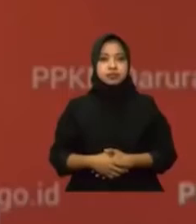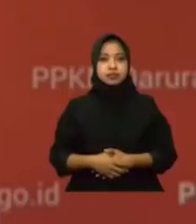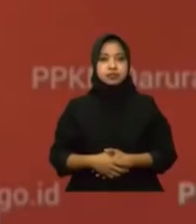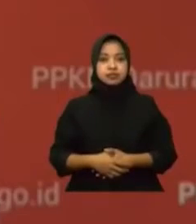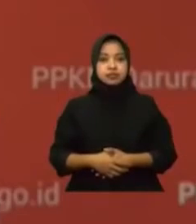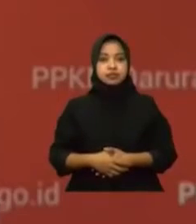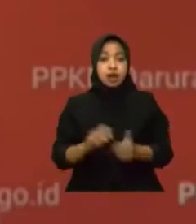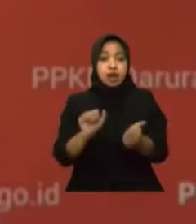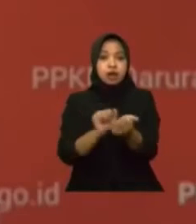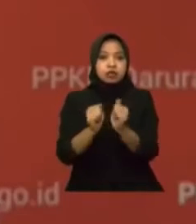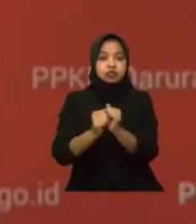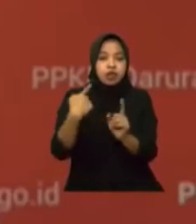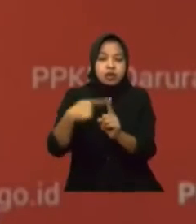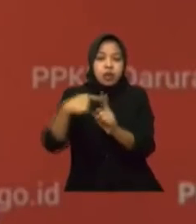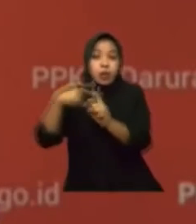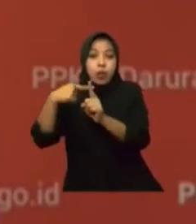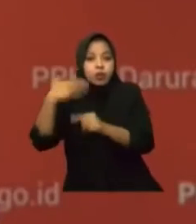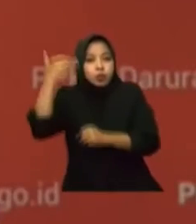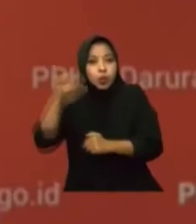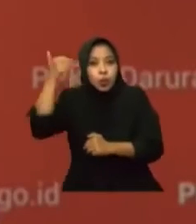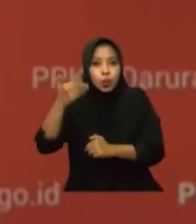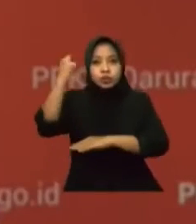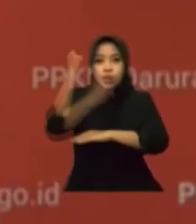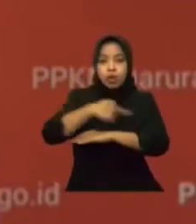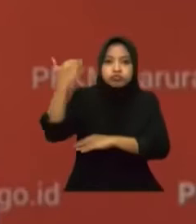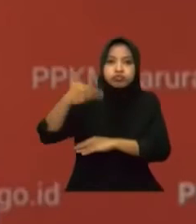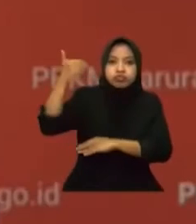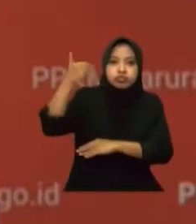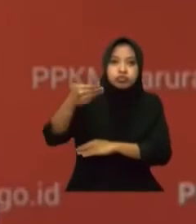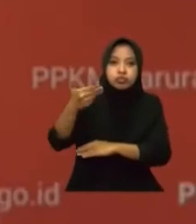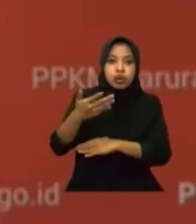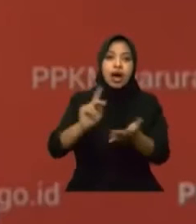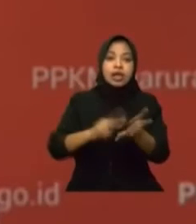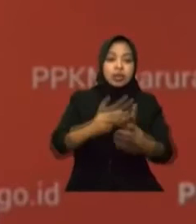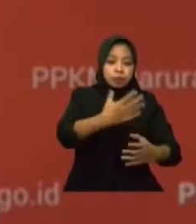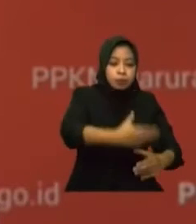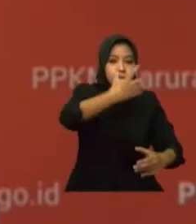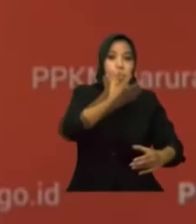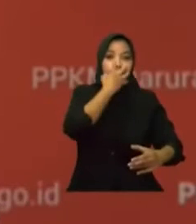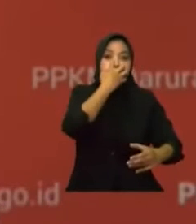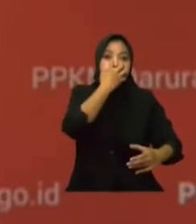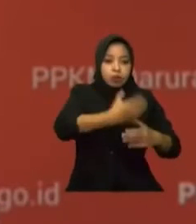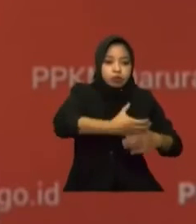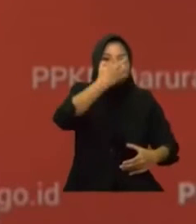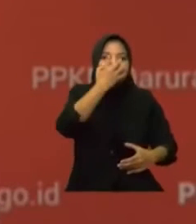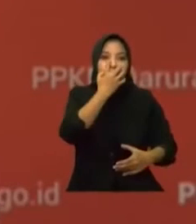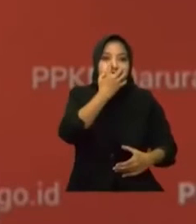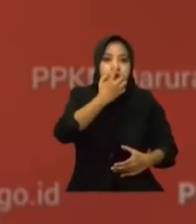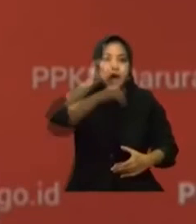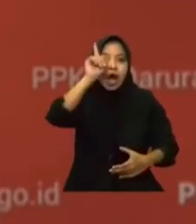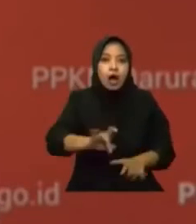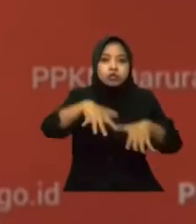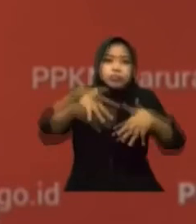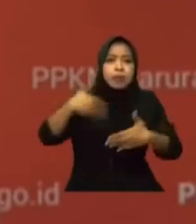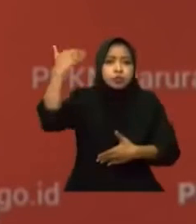Dengan penambahan kasus yang tinggi setiap harinya, maka suplai oksigen yang dibutuhkan diperkirakan